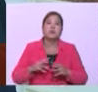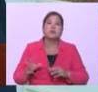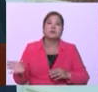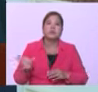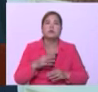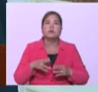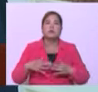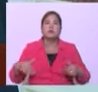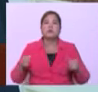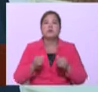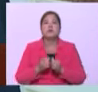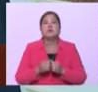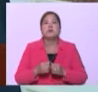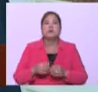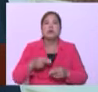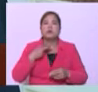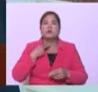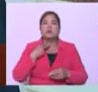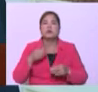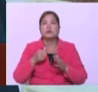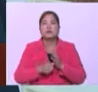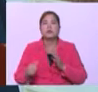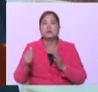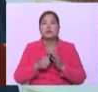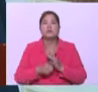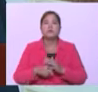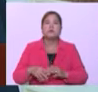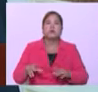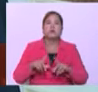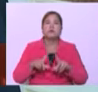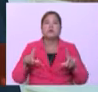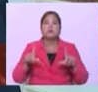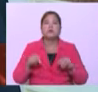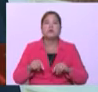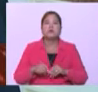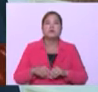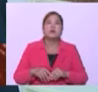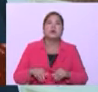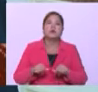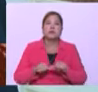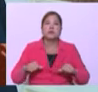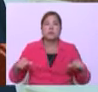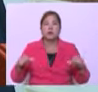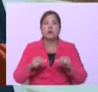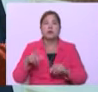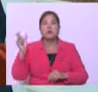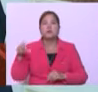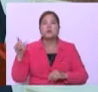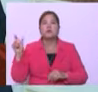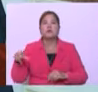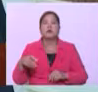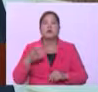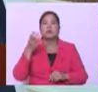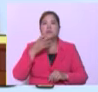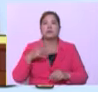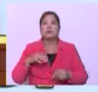семьей проголосовали на участке номер 66 во дворце школьников. Члены комиссии встречали всех голосующих тепло и с